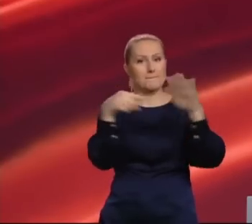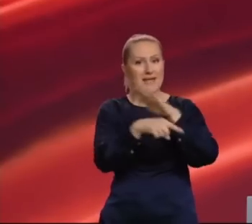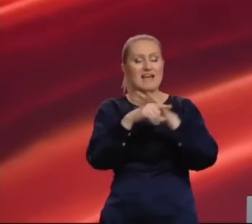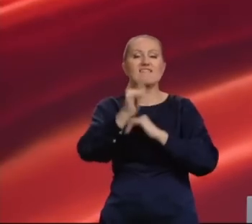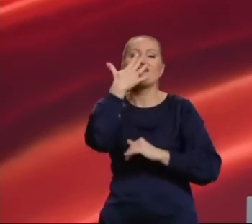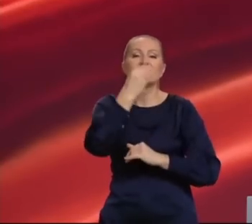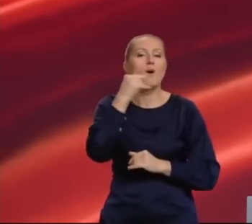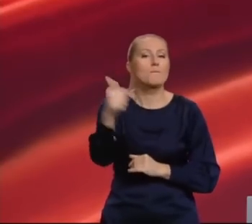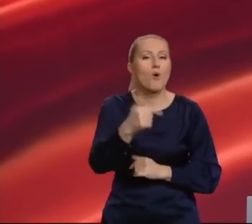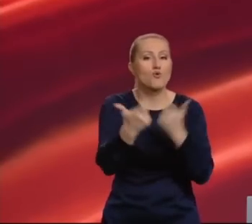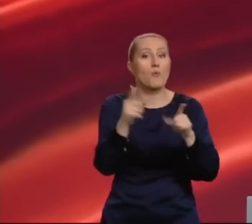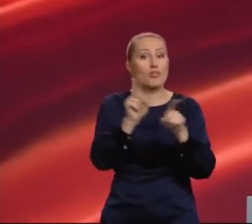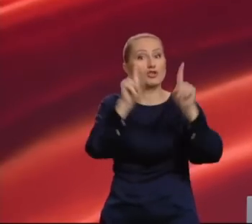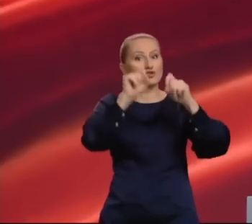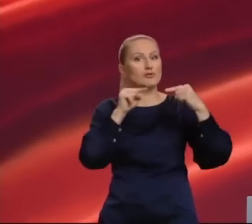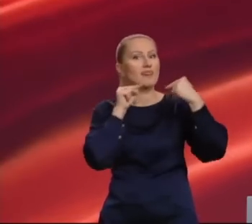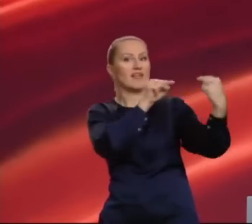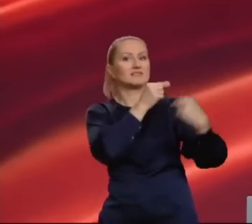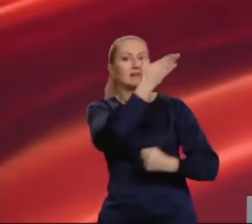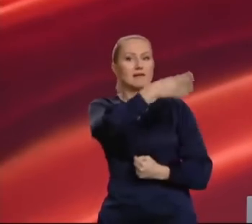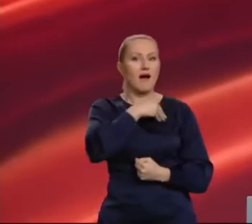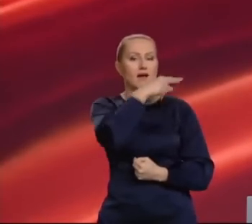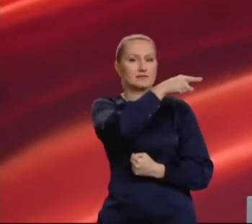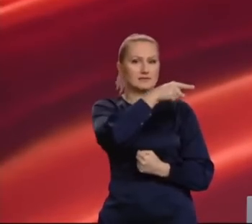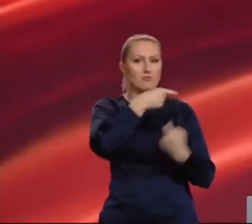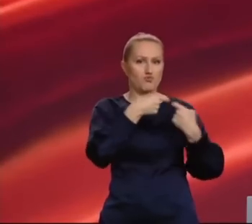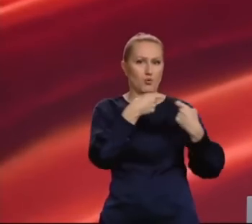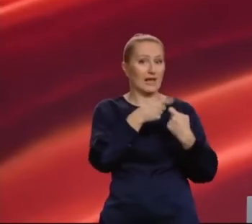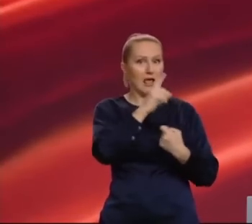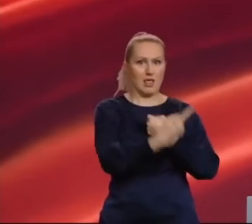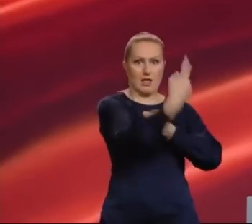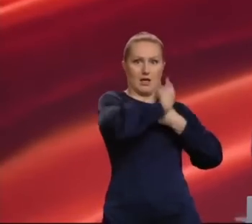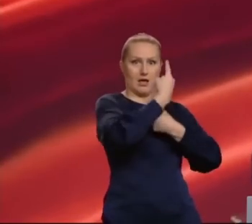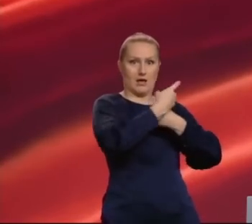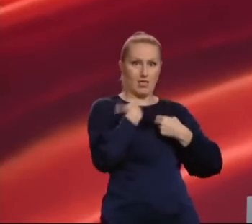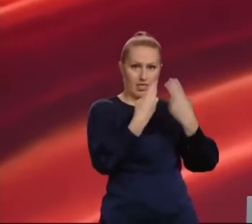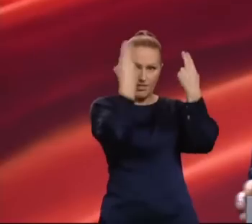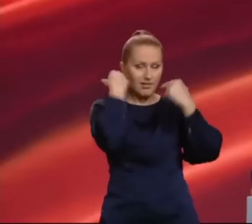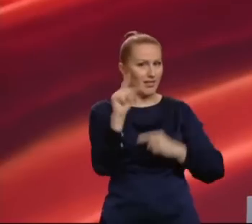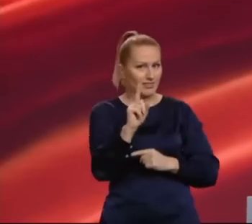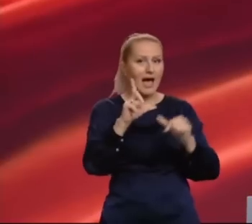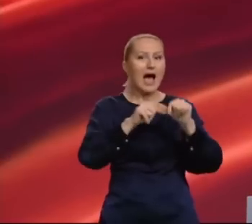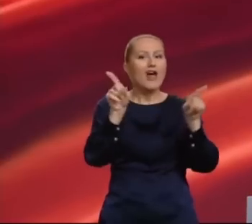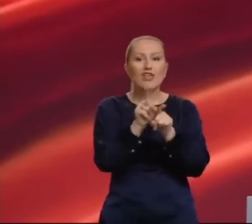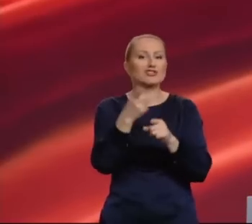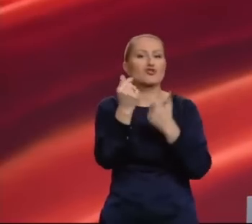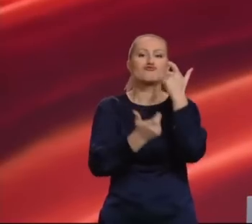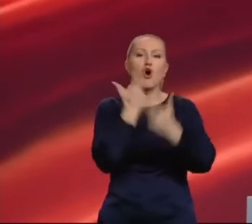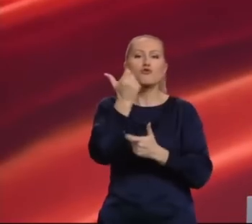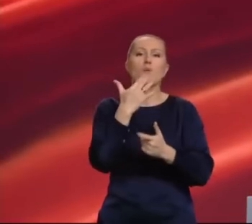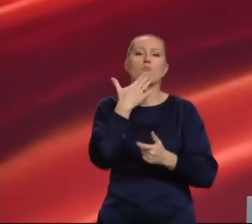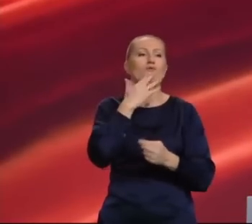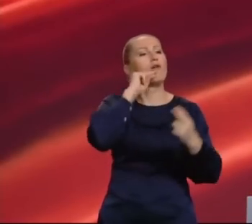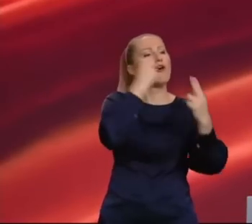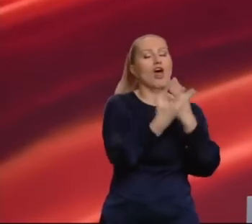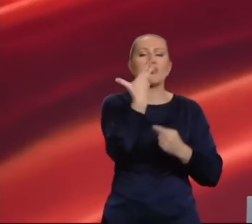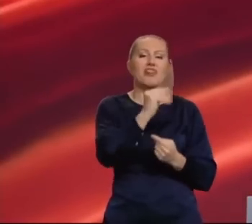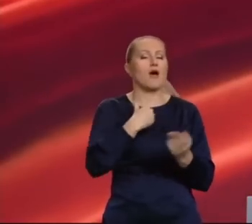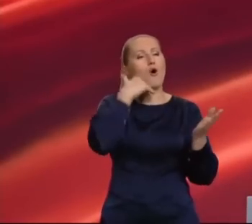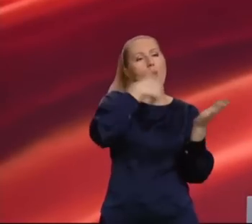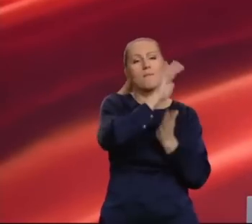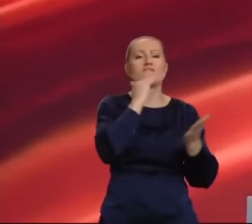zacząć dialog z Brukselą, ale dialog, nie przyjmować rozkazów, ale też nie mówić, stawać okoniem nie, bo nie będziemy przyjmować